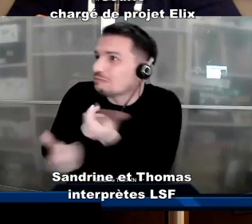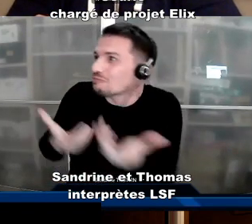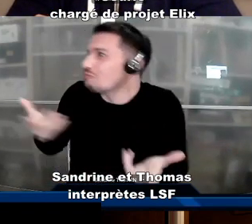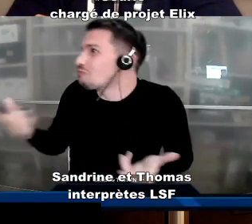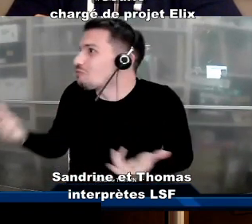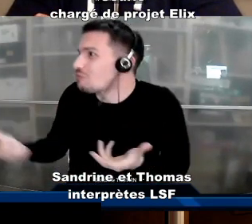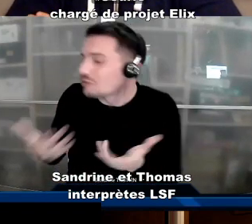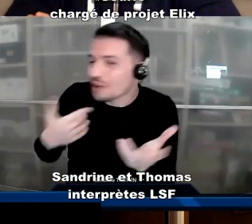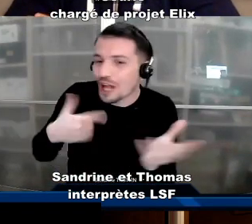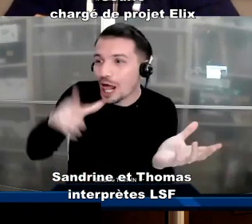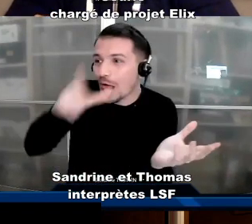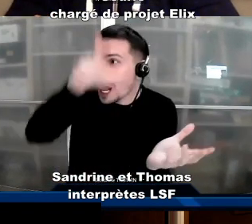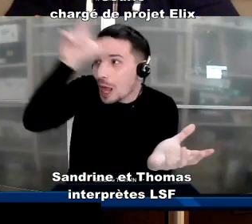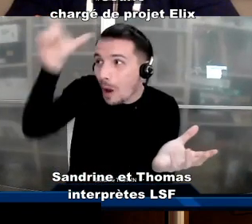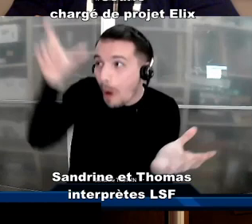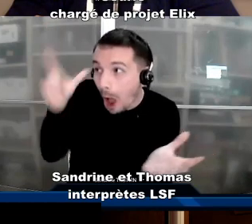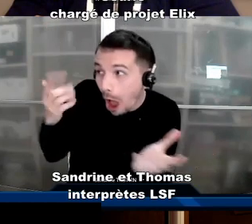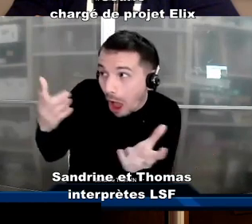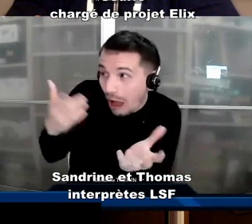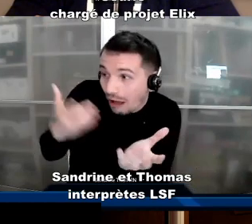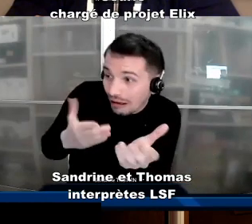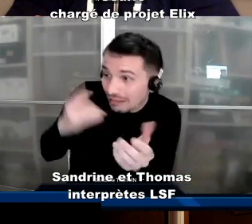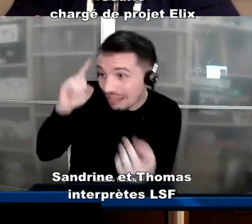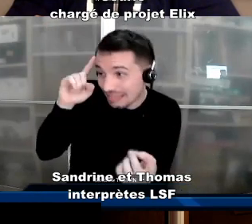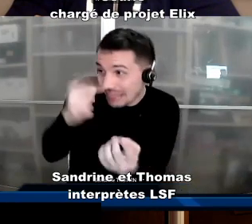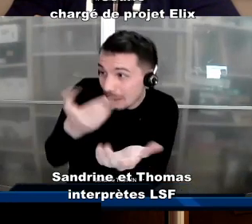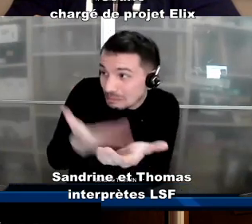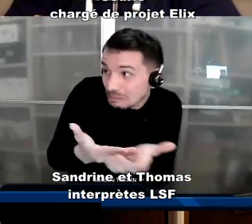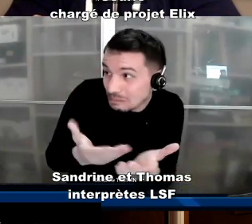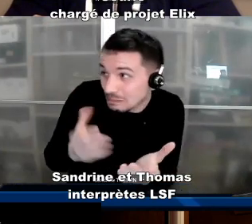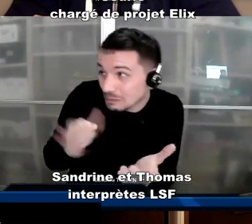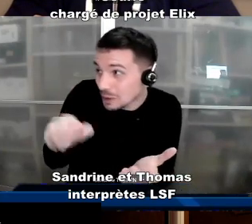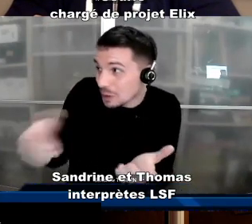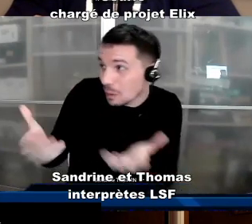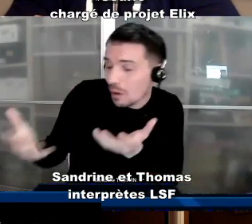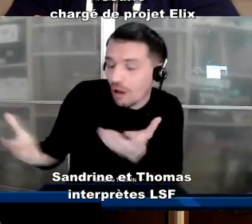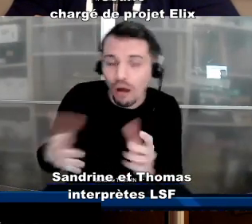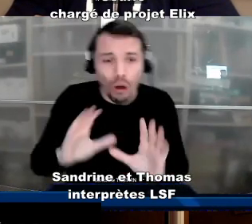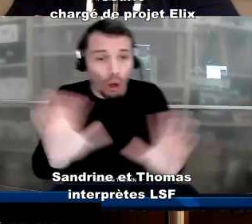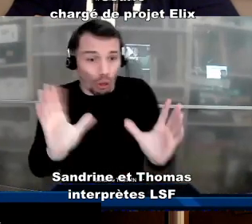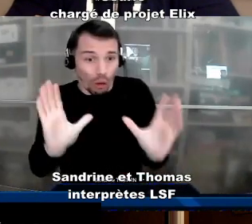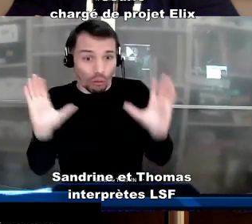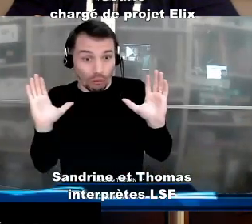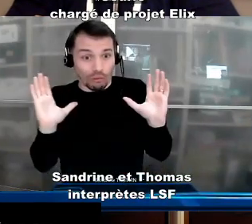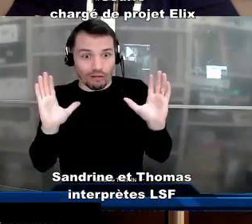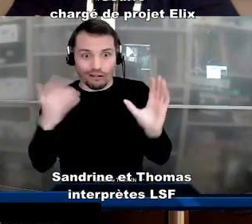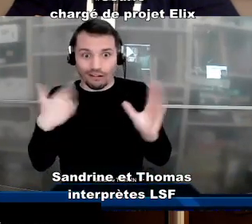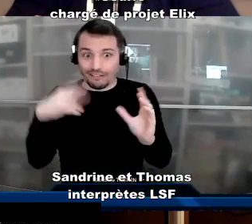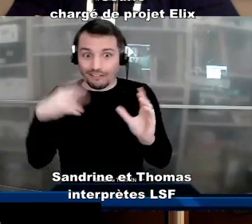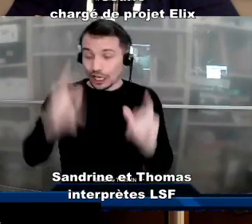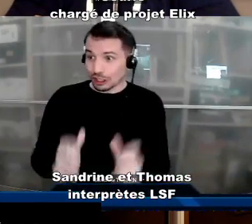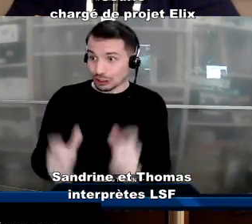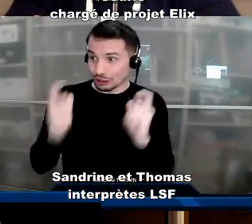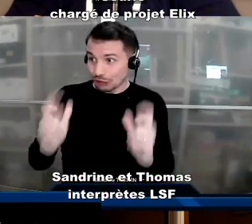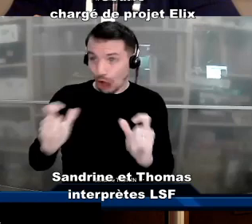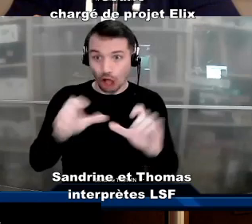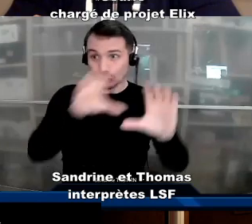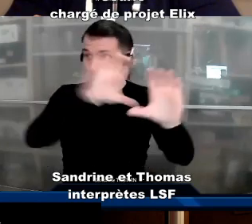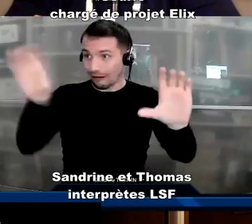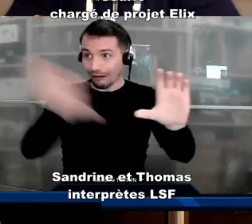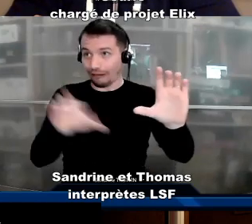Si Laurent, tu voulais qu'on parle spécifiquement de ça, mais... Ah non, il n'y a pas vraiment le sujet. Déjà, de vous avoir ici, c'est une chance. Et puis aussi qu'on voit